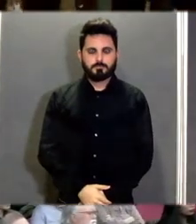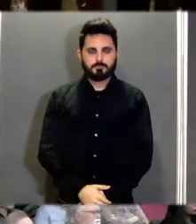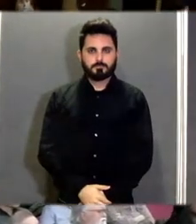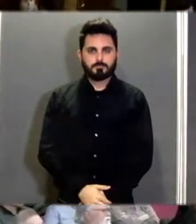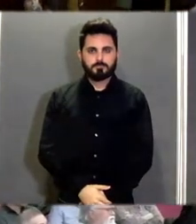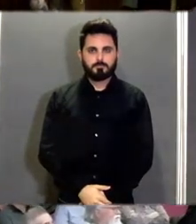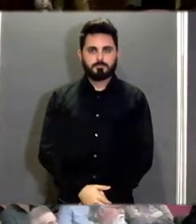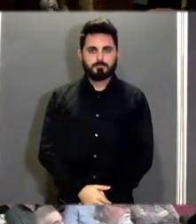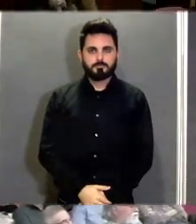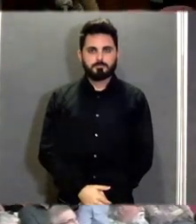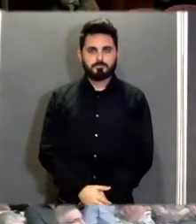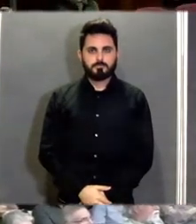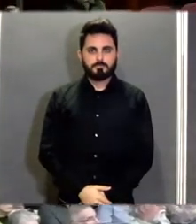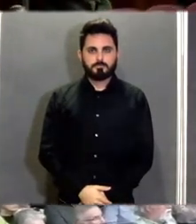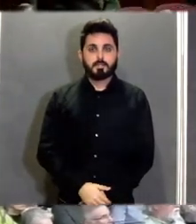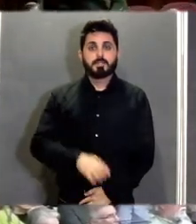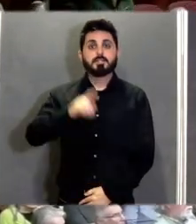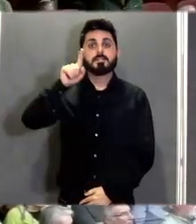També va sortir la idea de que